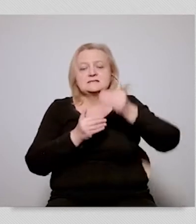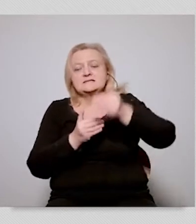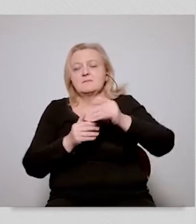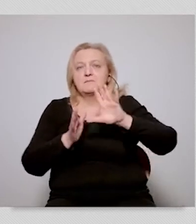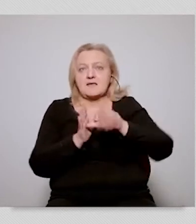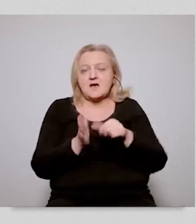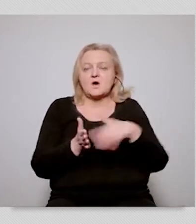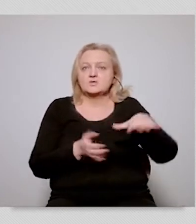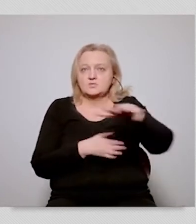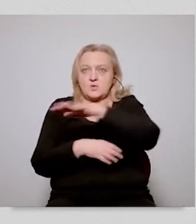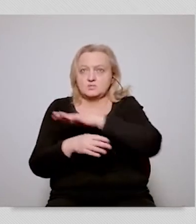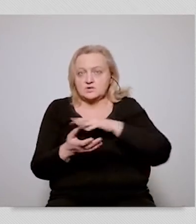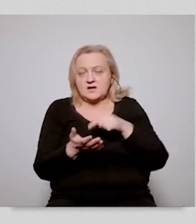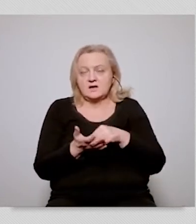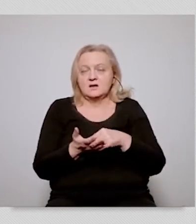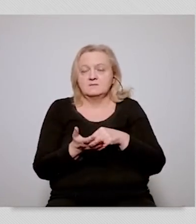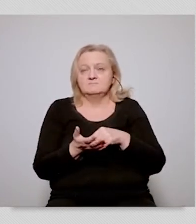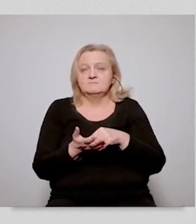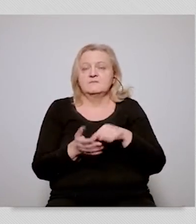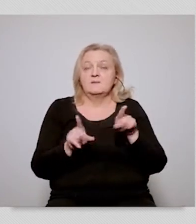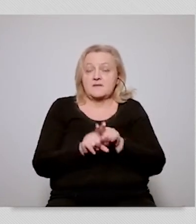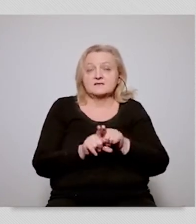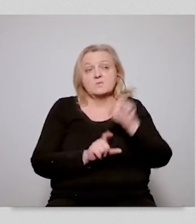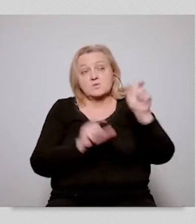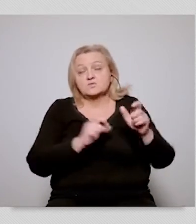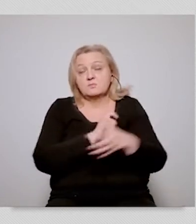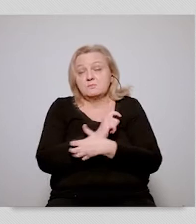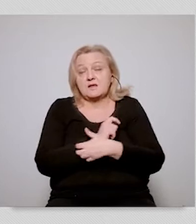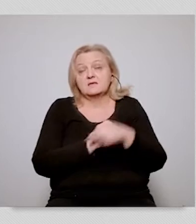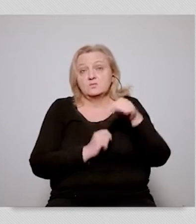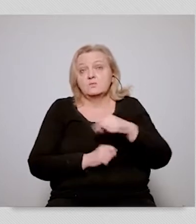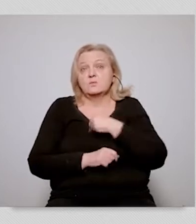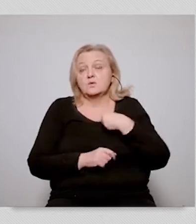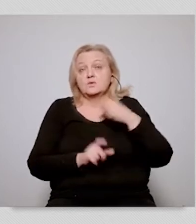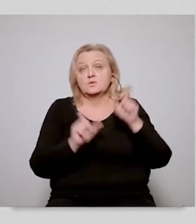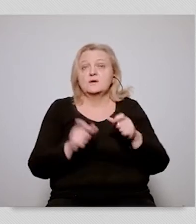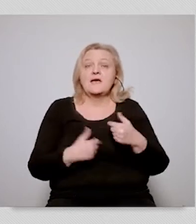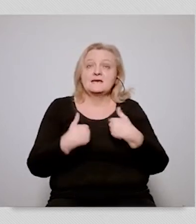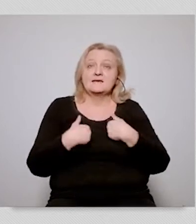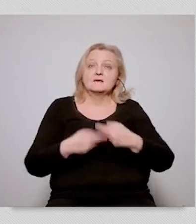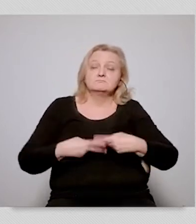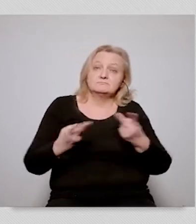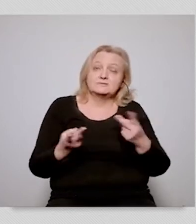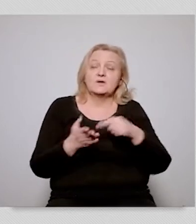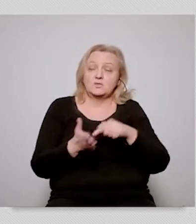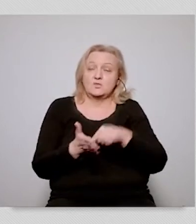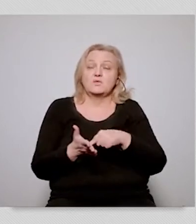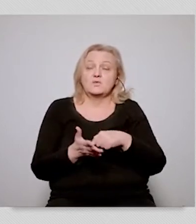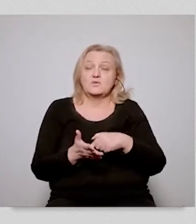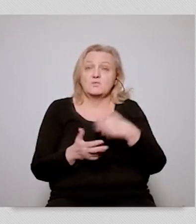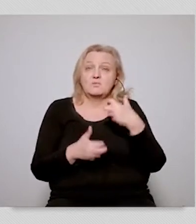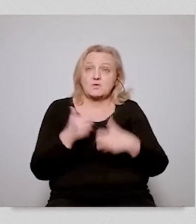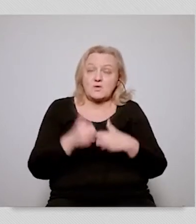wśród, wśród biedniejszych mieszkańców kraju. Sygnalizuje to jako problem, być może to jeszcze